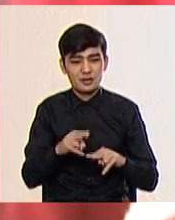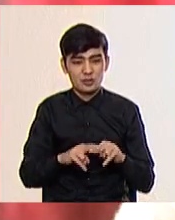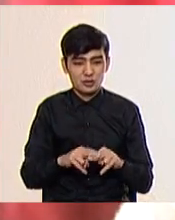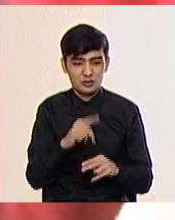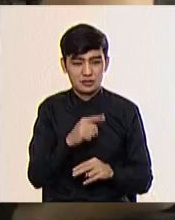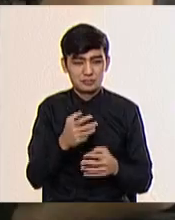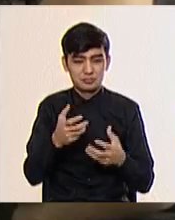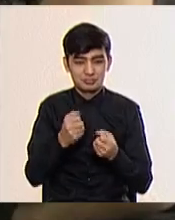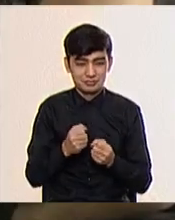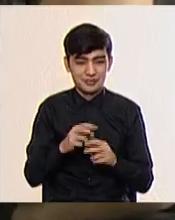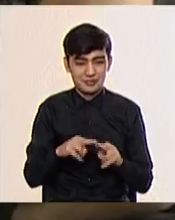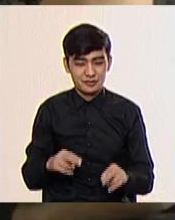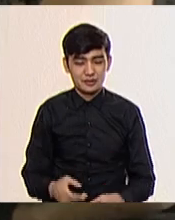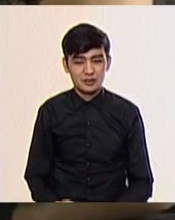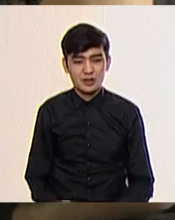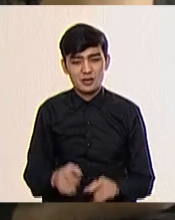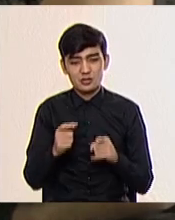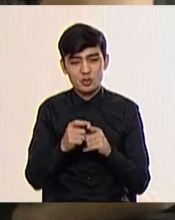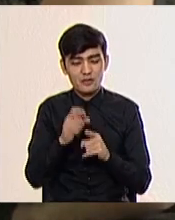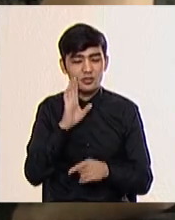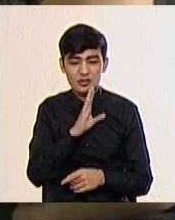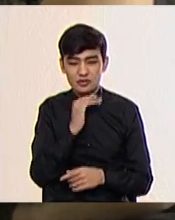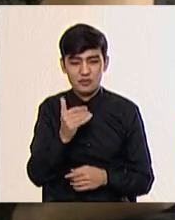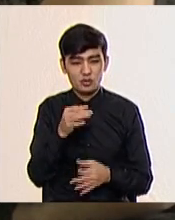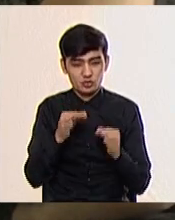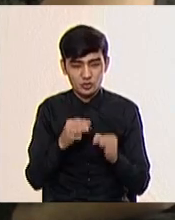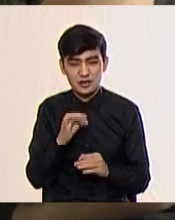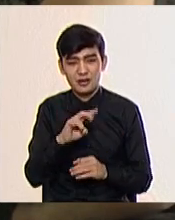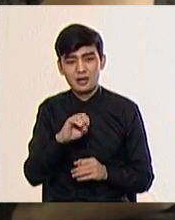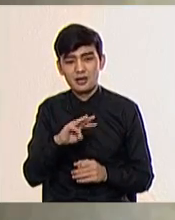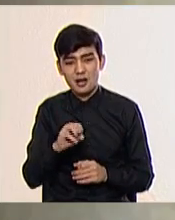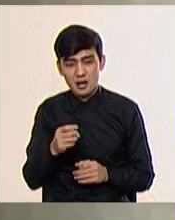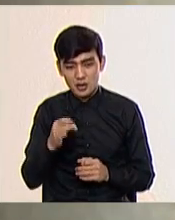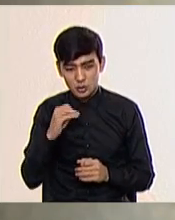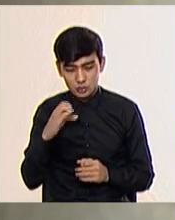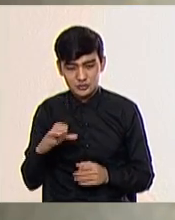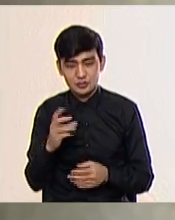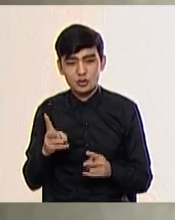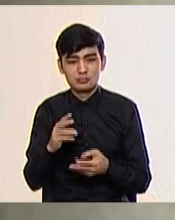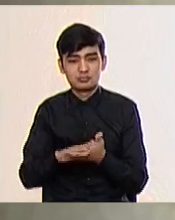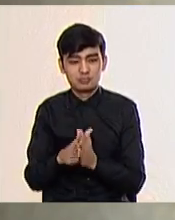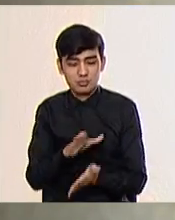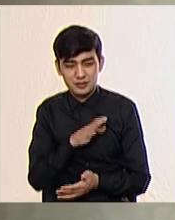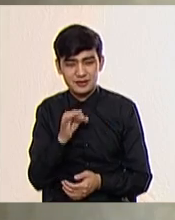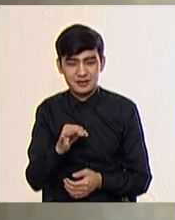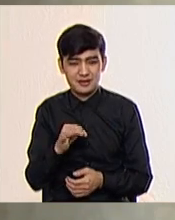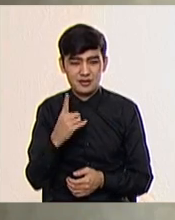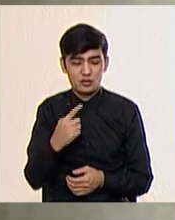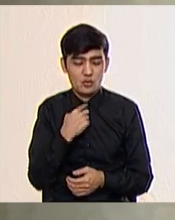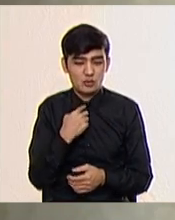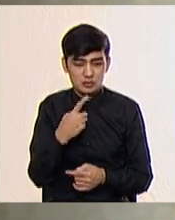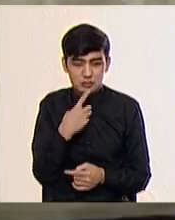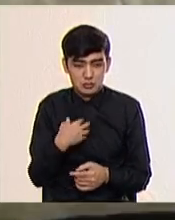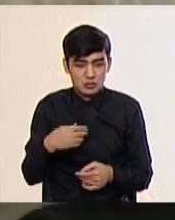которые его приняли. По словам женщин, сейчас в суде и нотариусы, которые оформляли сделку, и участники этих сделок в один голос твердят,